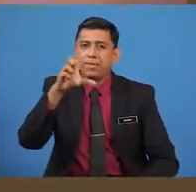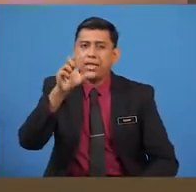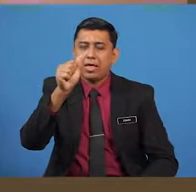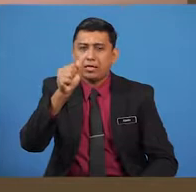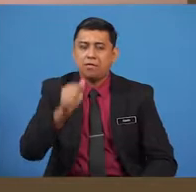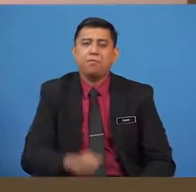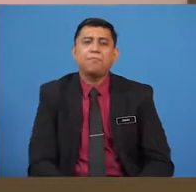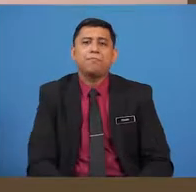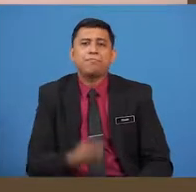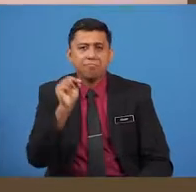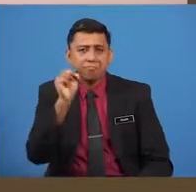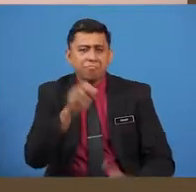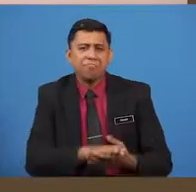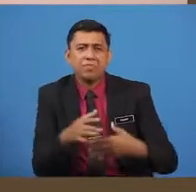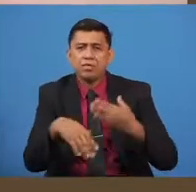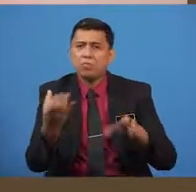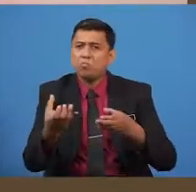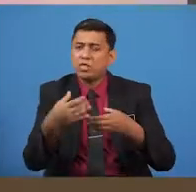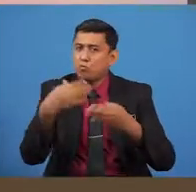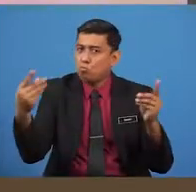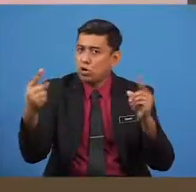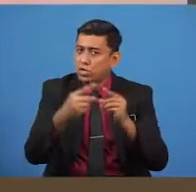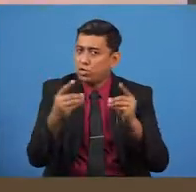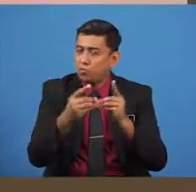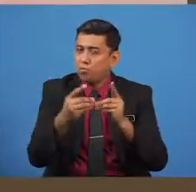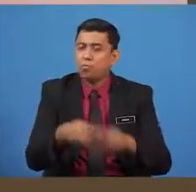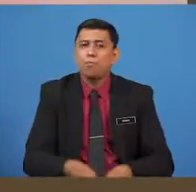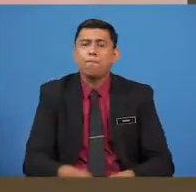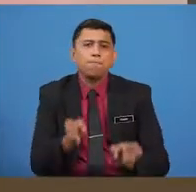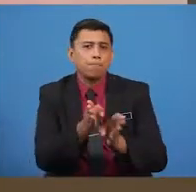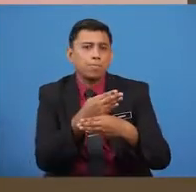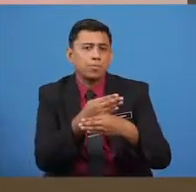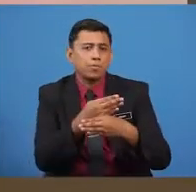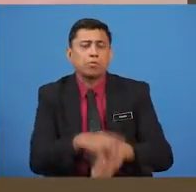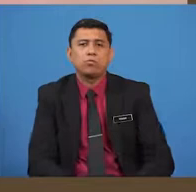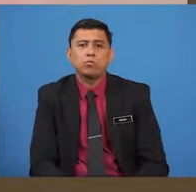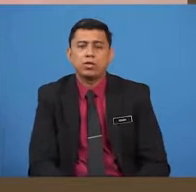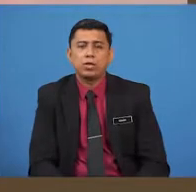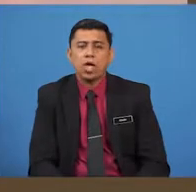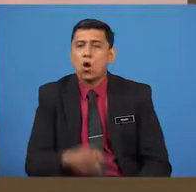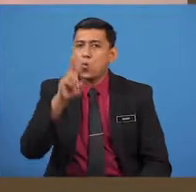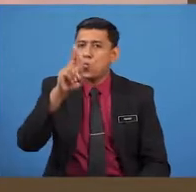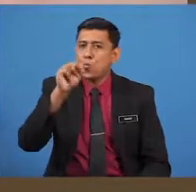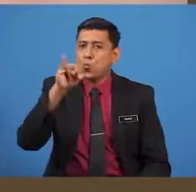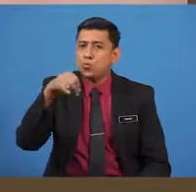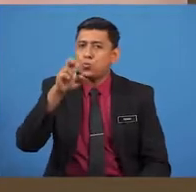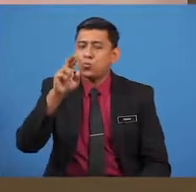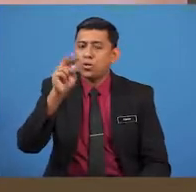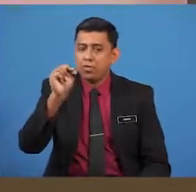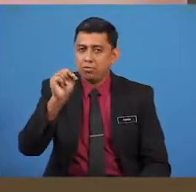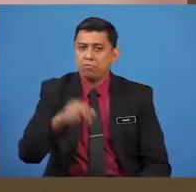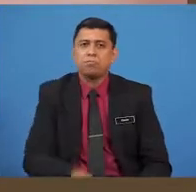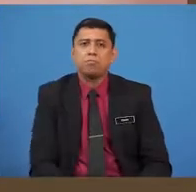yang bersemuka dengan endometrium akan membentuk unjuran-unjuran seperti